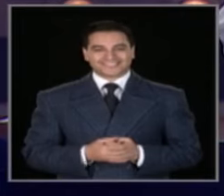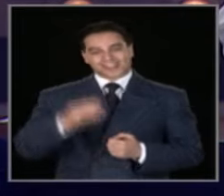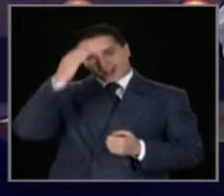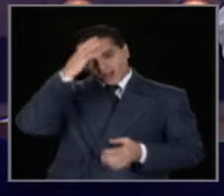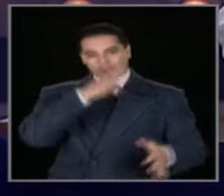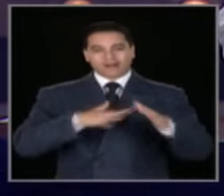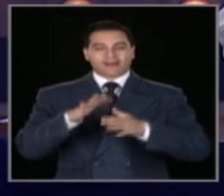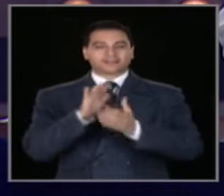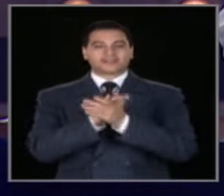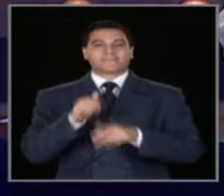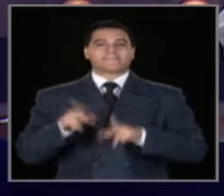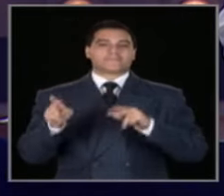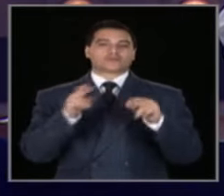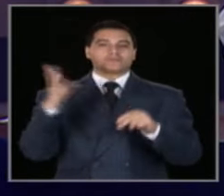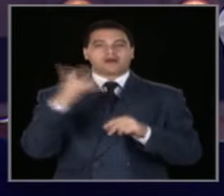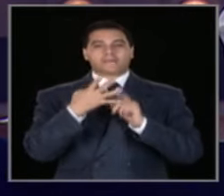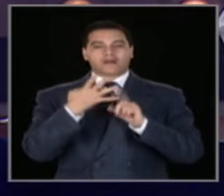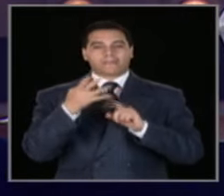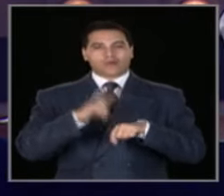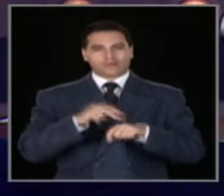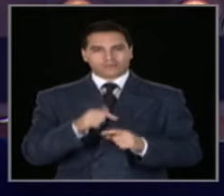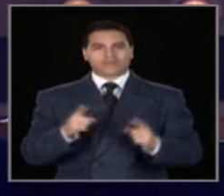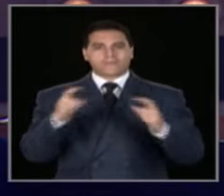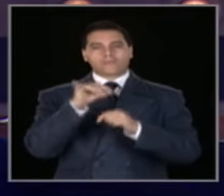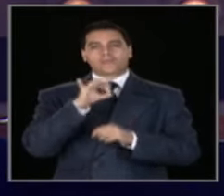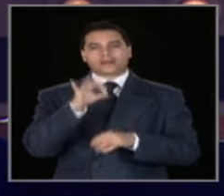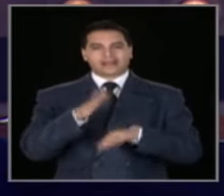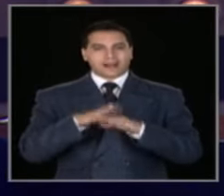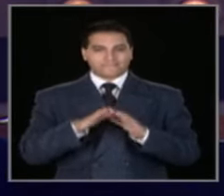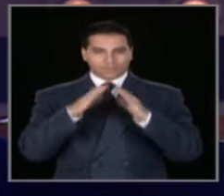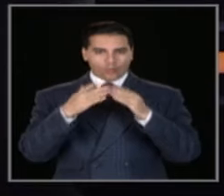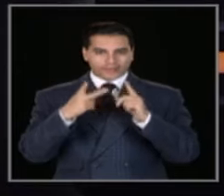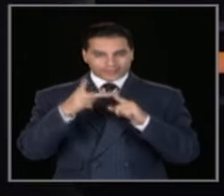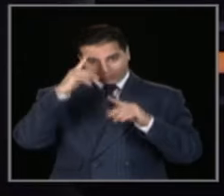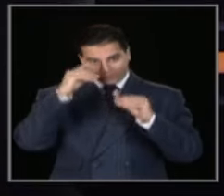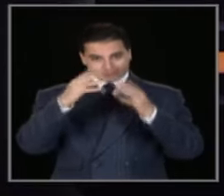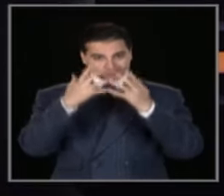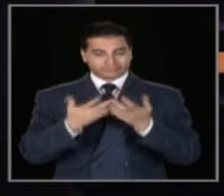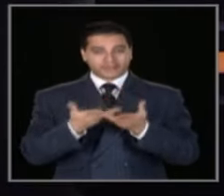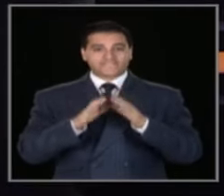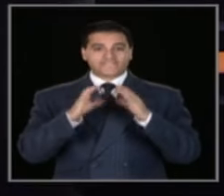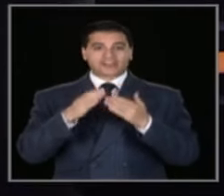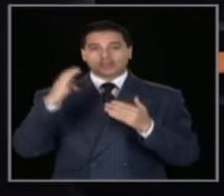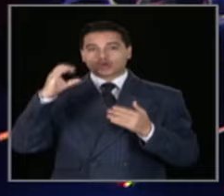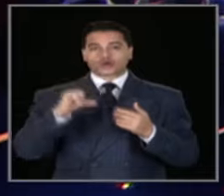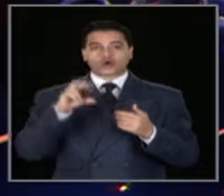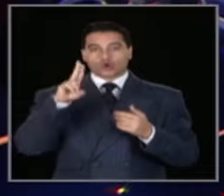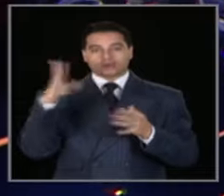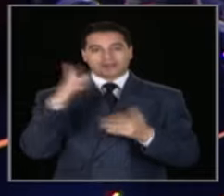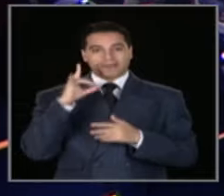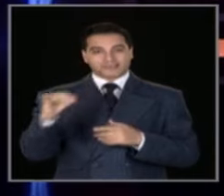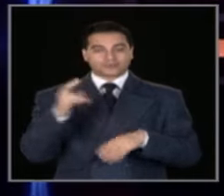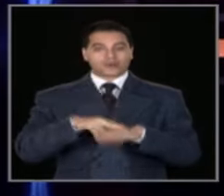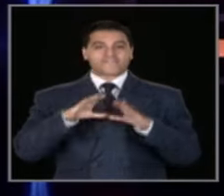بكرة الأصحاب، الموسم الرابع ومباراة مهمة في المجموعة الثانية، وهفكركم بالنتيجة. فريق جوت 50، فريق